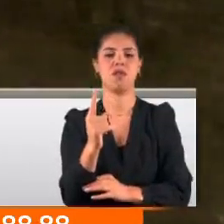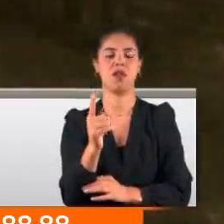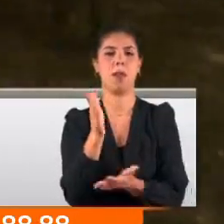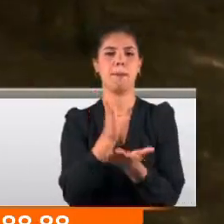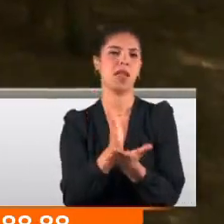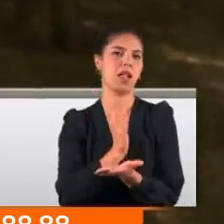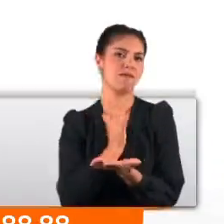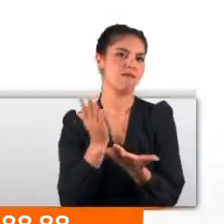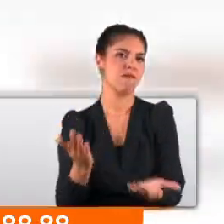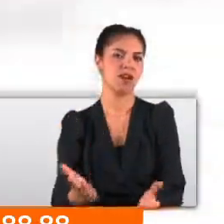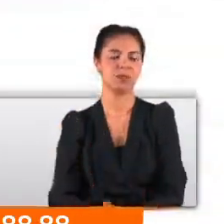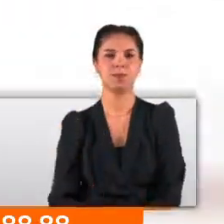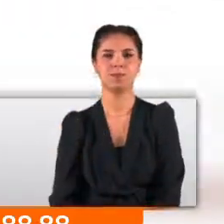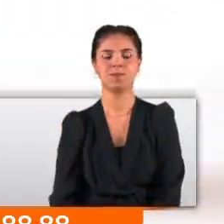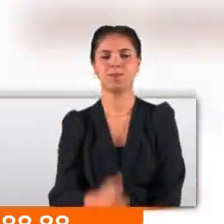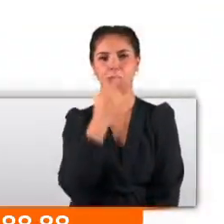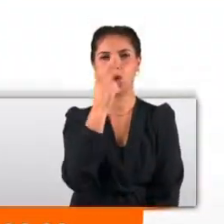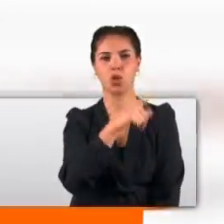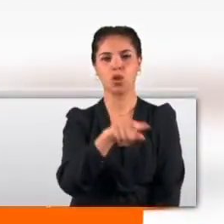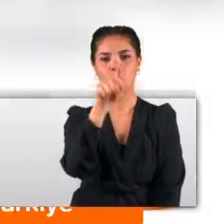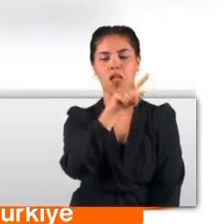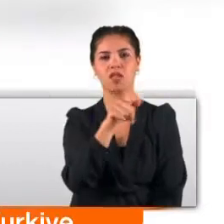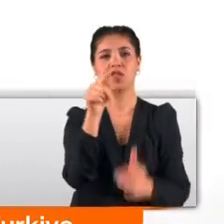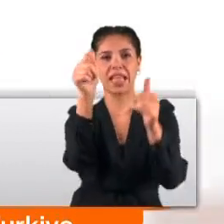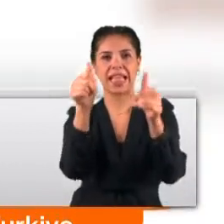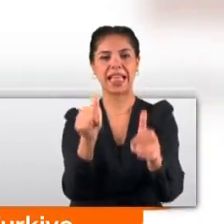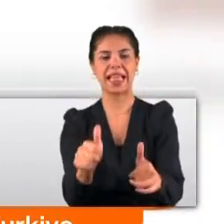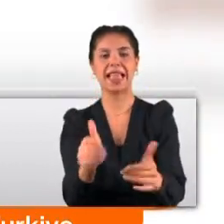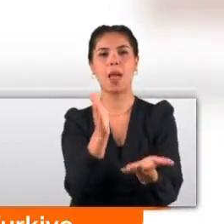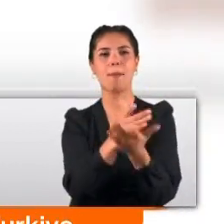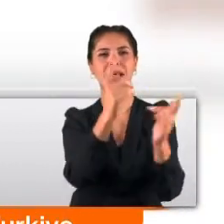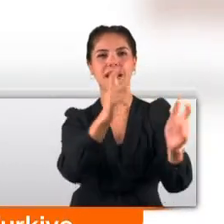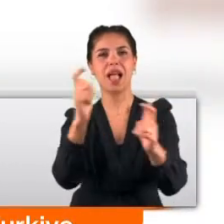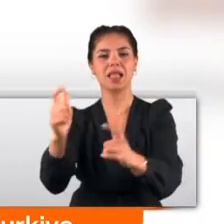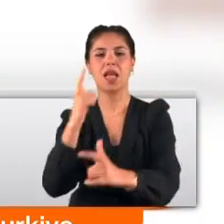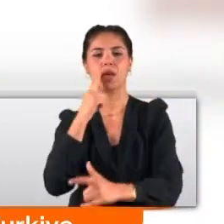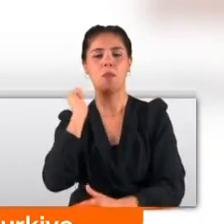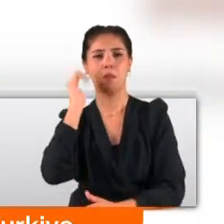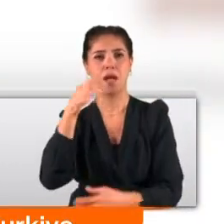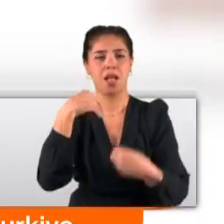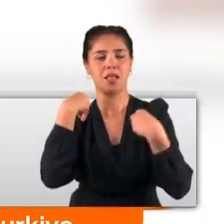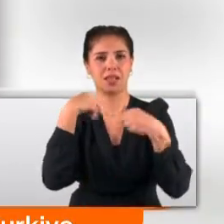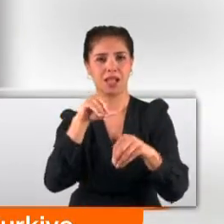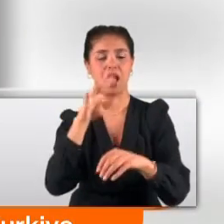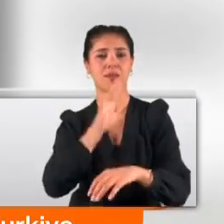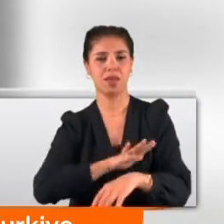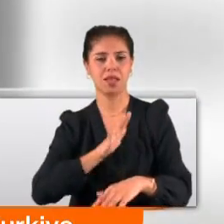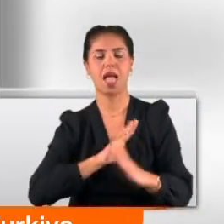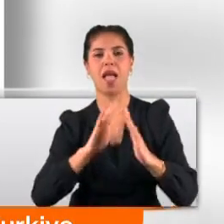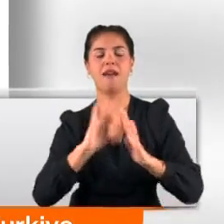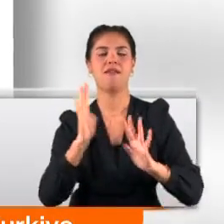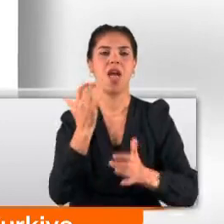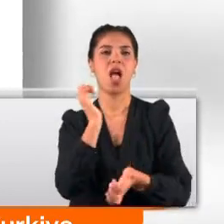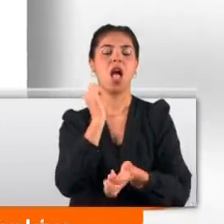hani lüks villa Star gibi Sahtekarlar sonunda bunu da yaptı mezar yerlerini fahiş fiyatlara satışa çıkarıp ev ya da